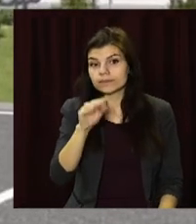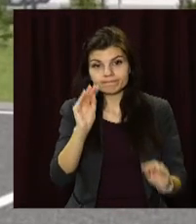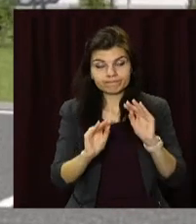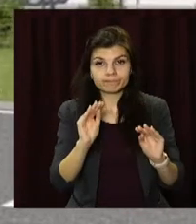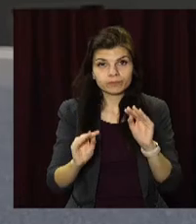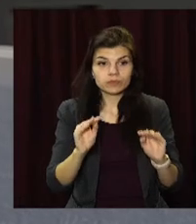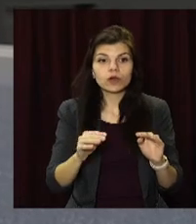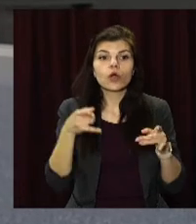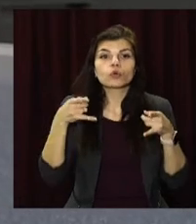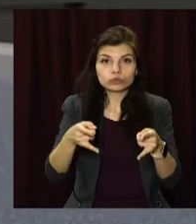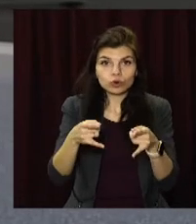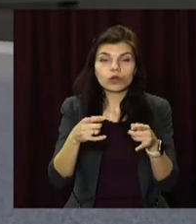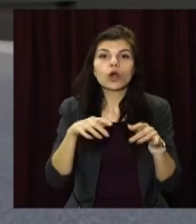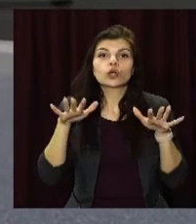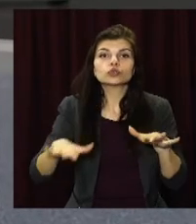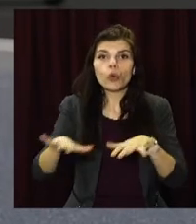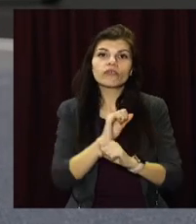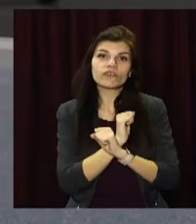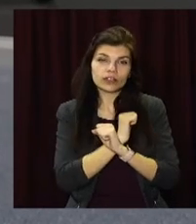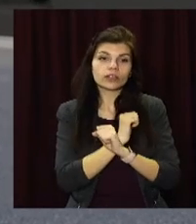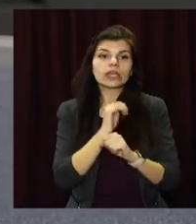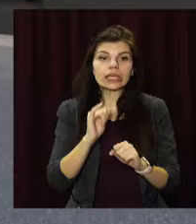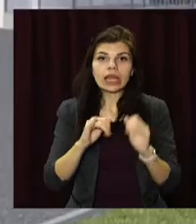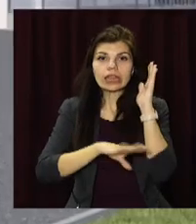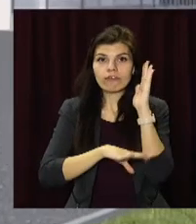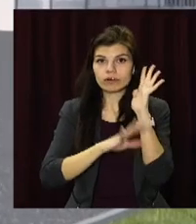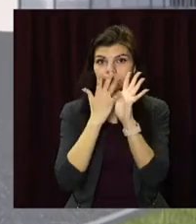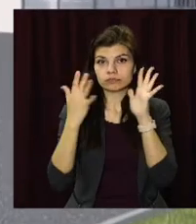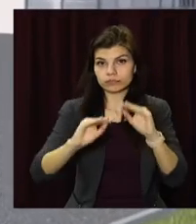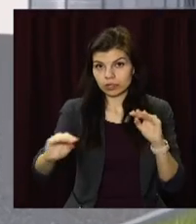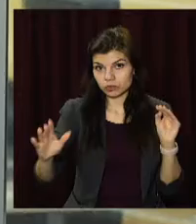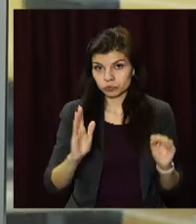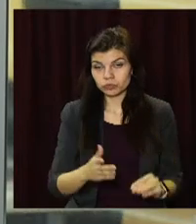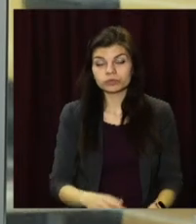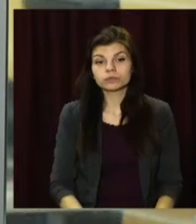обладнають парковку, зону відпочинку та висадять дерева.